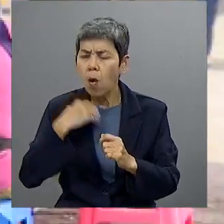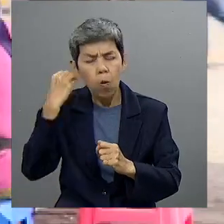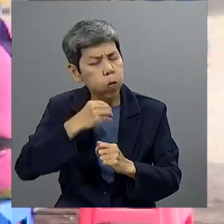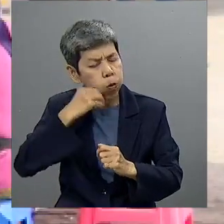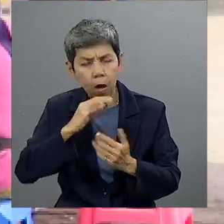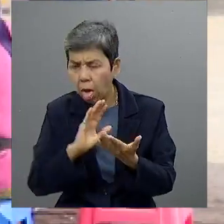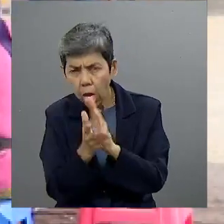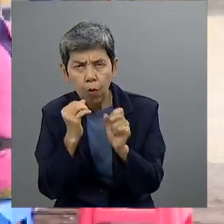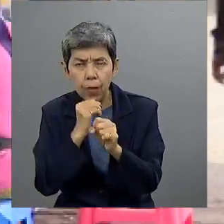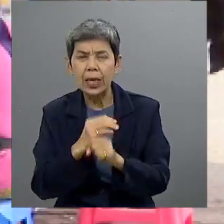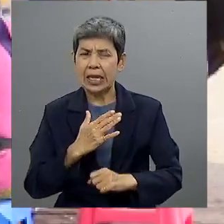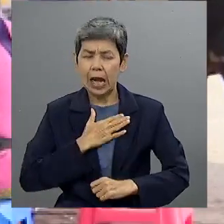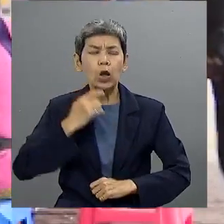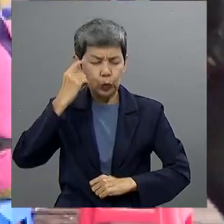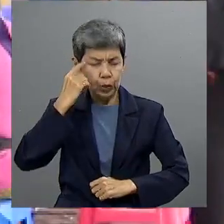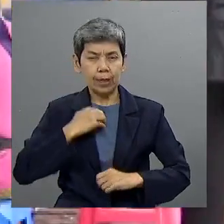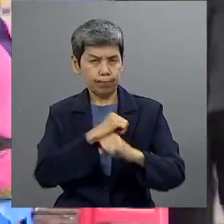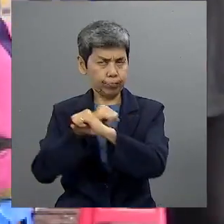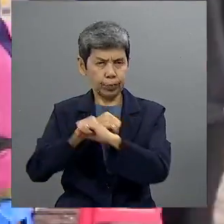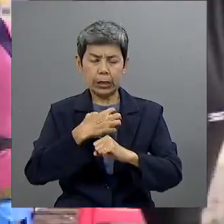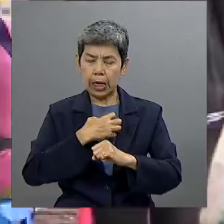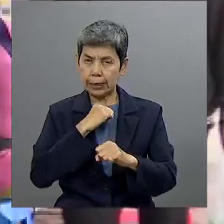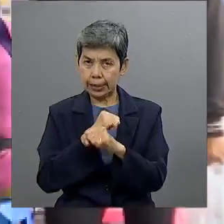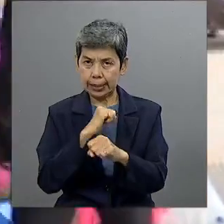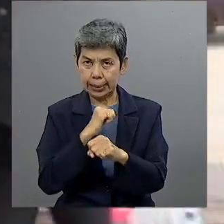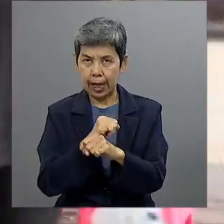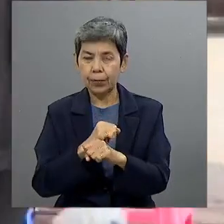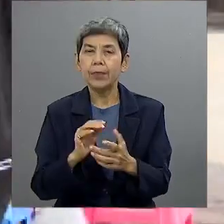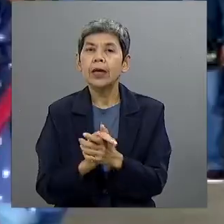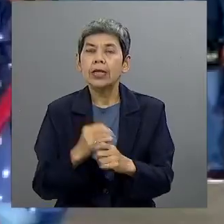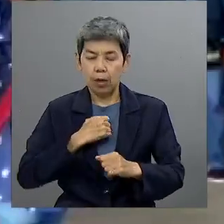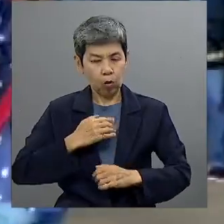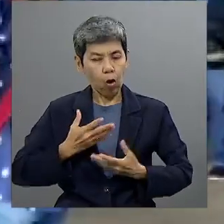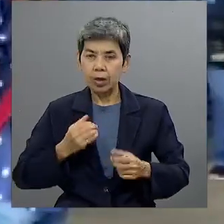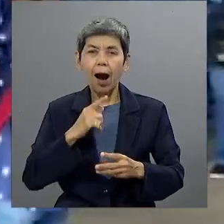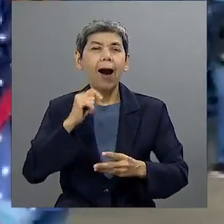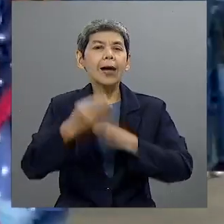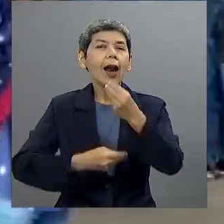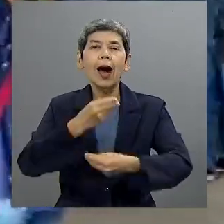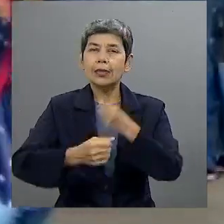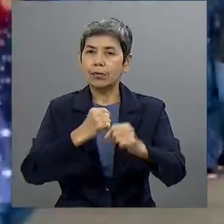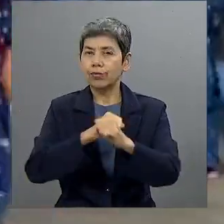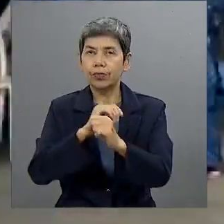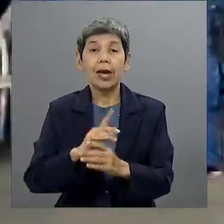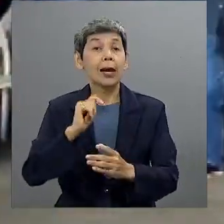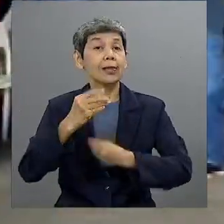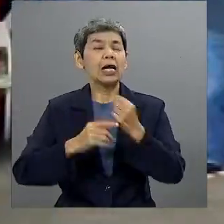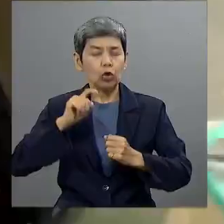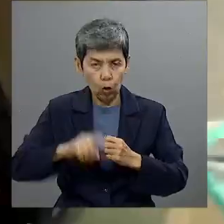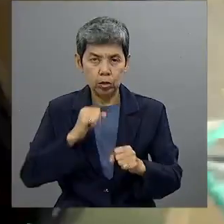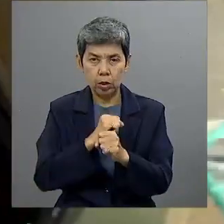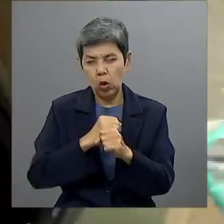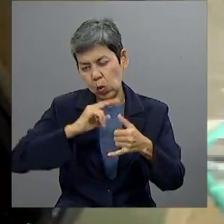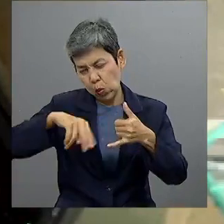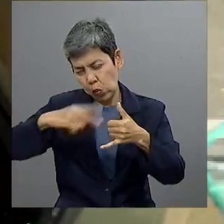สิ่งหนึ่งที่เราสร้างความมั่นใจต่อเนื่องมาคือการทำพื้นที่ของเราให้กลายเป็นพื้นที่ควบคุม ทางตลาดจึงจำเป็นต้องตรวจเข้มตามมาตร